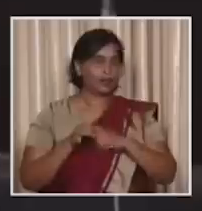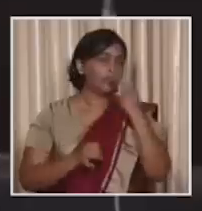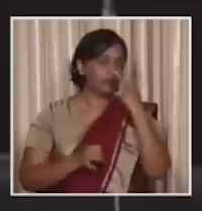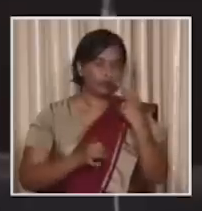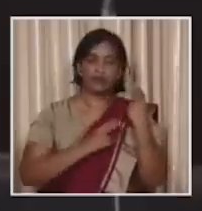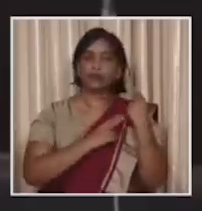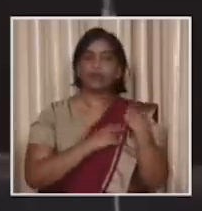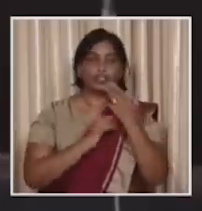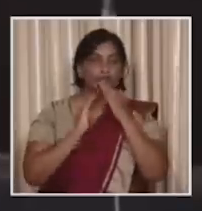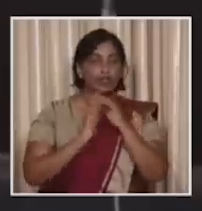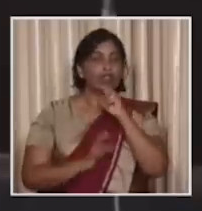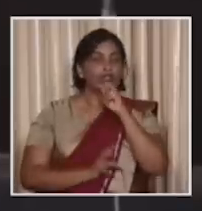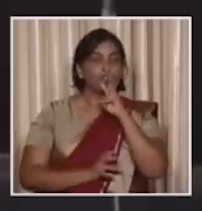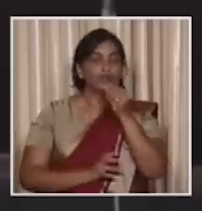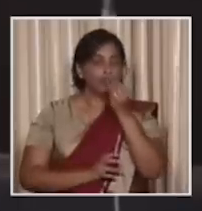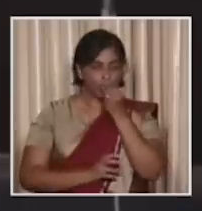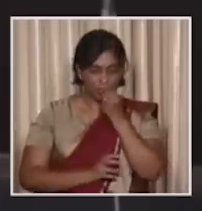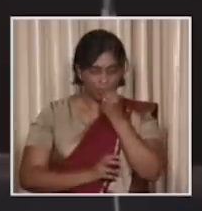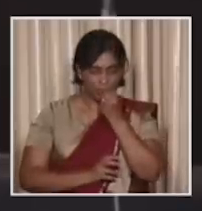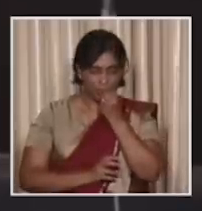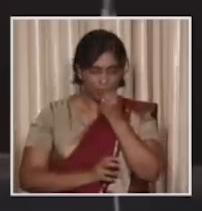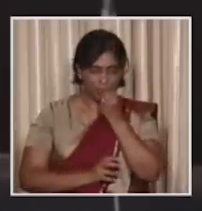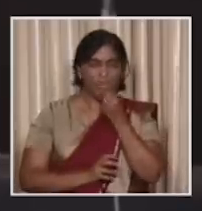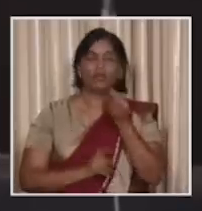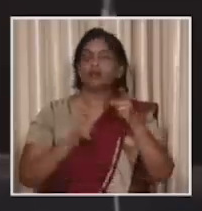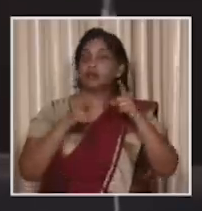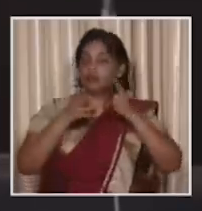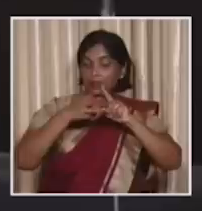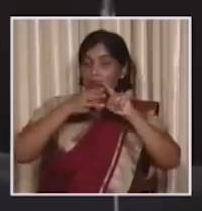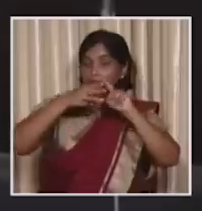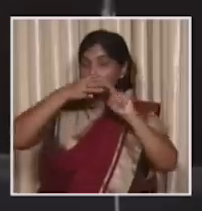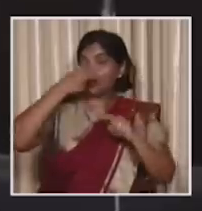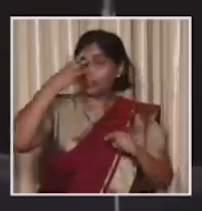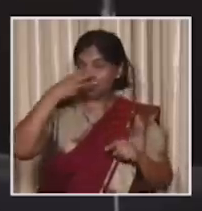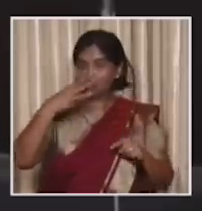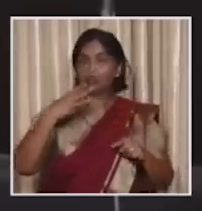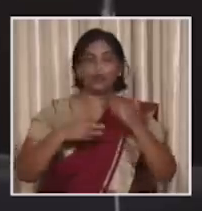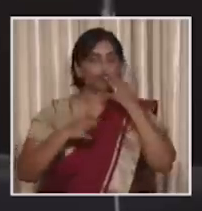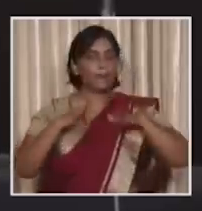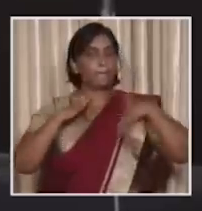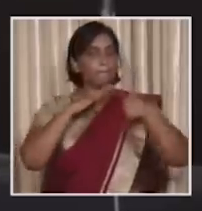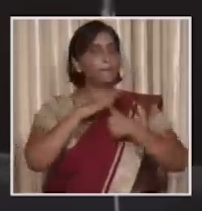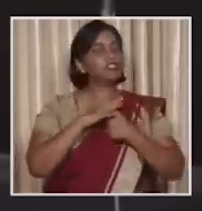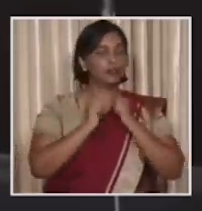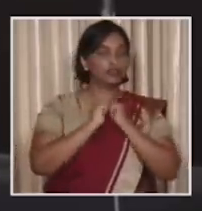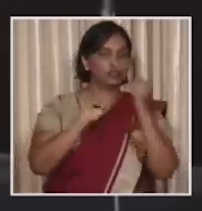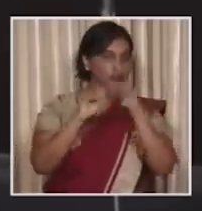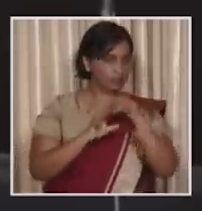වන්නේ පාසල් දිවාහාරය සම්බන්ධයෙන්, අනිකුත් ප්‍රශ්න තුන අදාළ වෙන්නේ විදුහල්පති පත්වීම